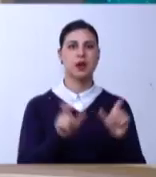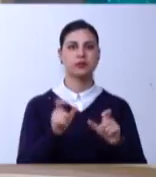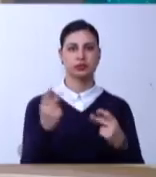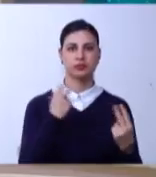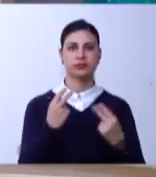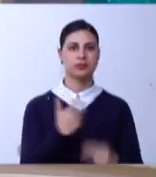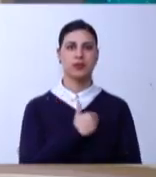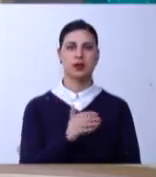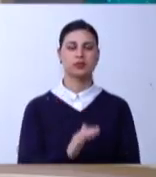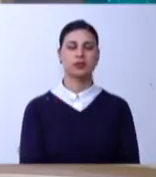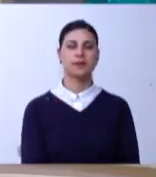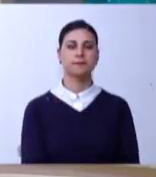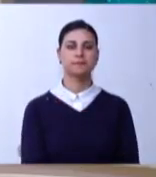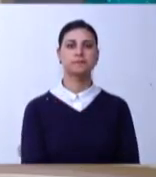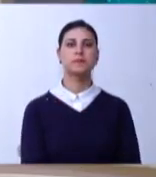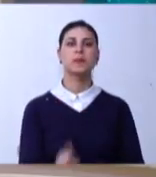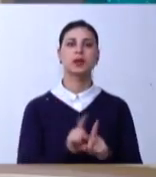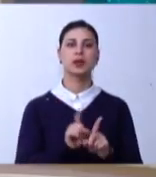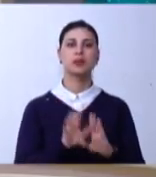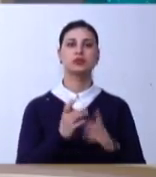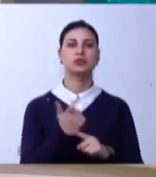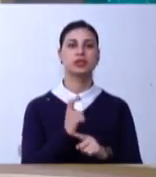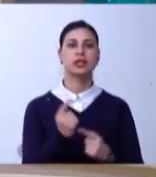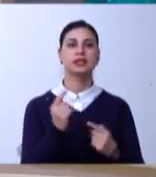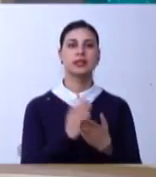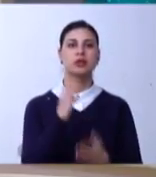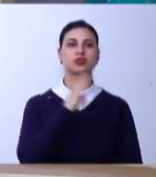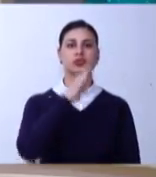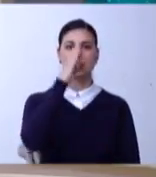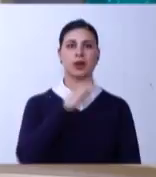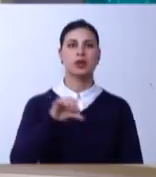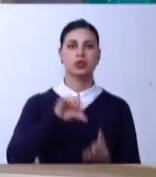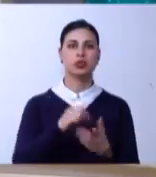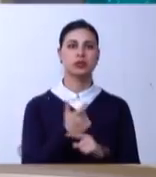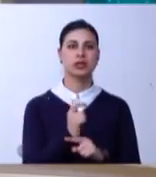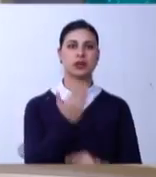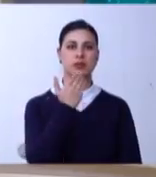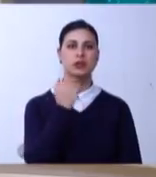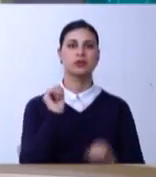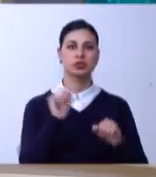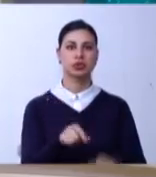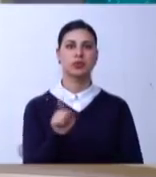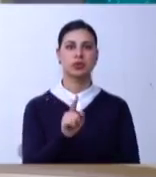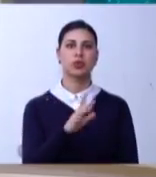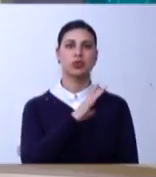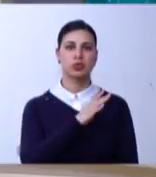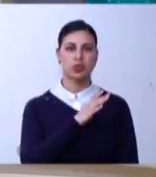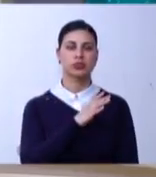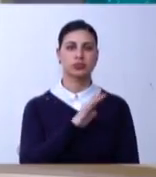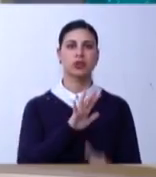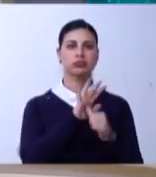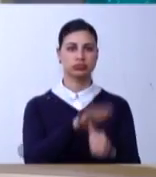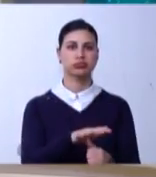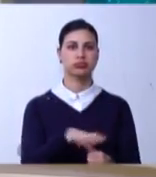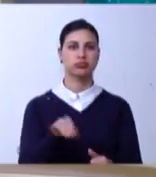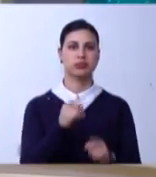არ ქონა. ამ შემთხვევაში ძალიან დიდია მშობლის როლი. ძალიან მარტივად შეიძლება რომ გახდეს ბულინგის